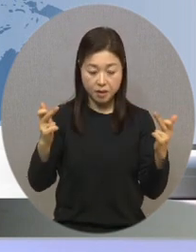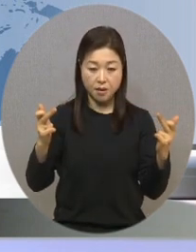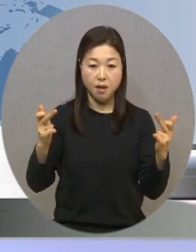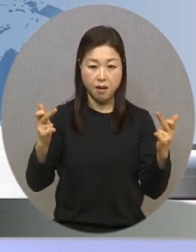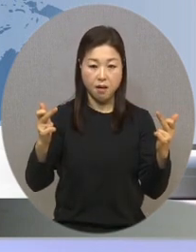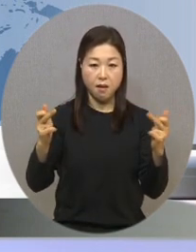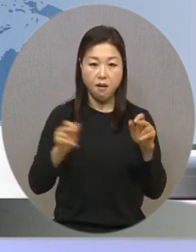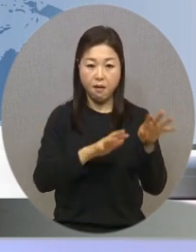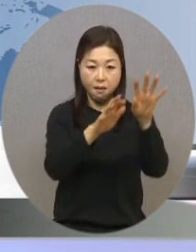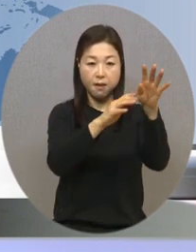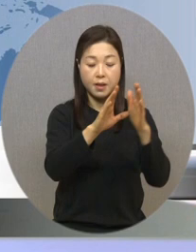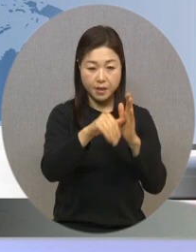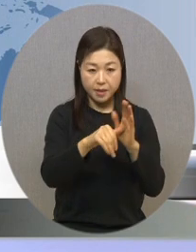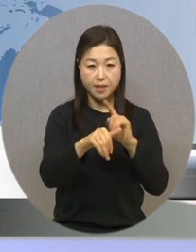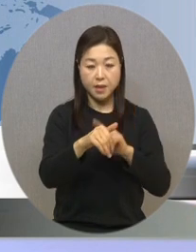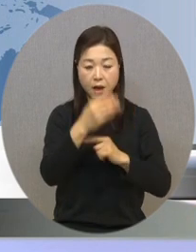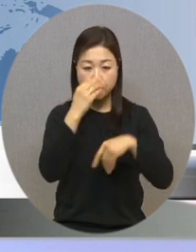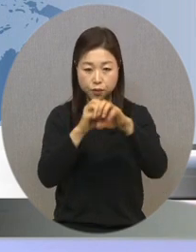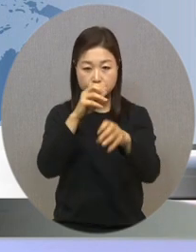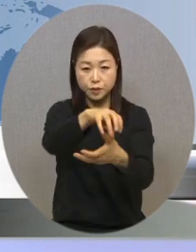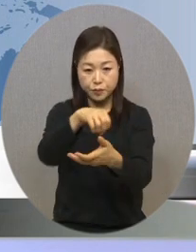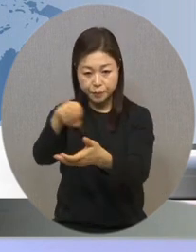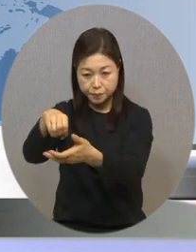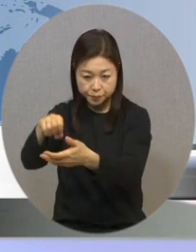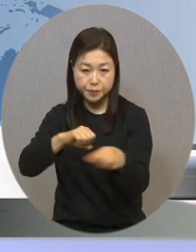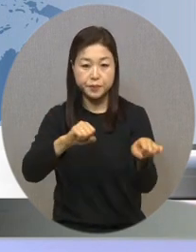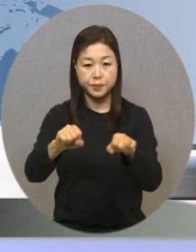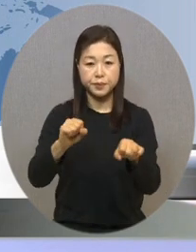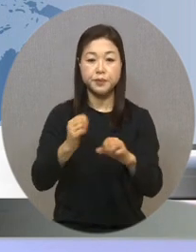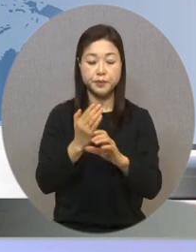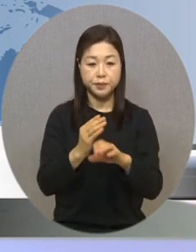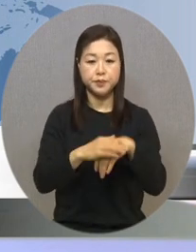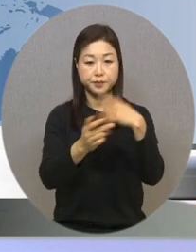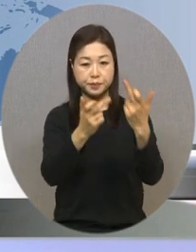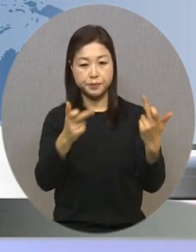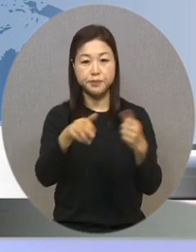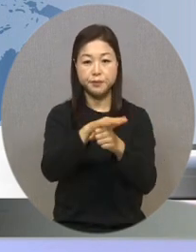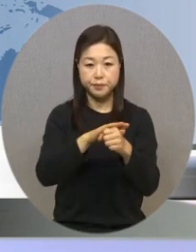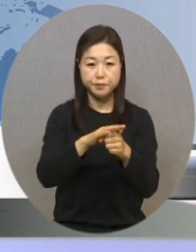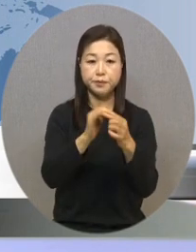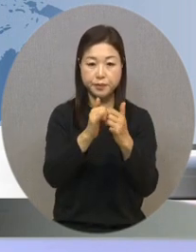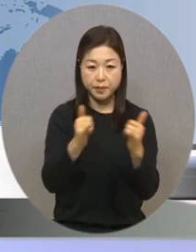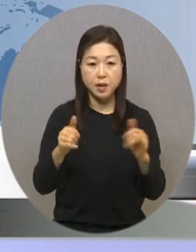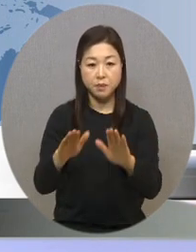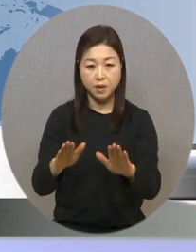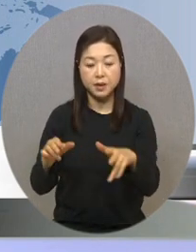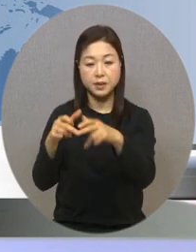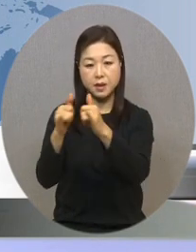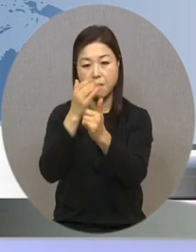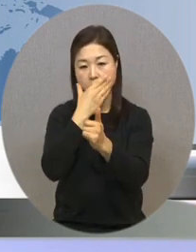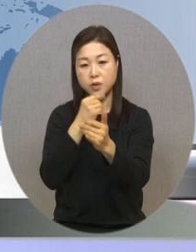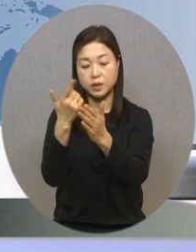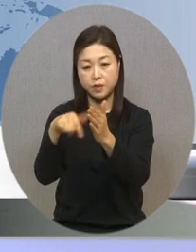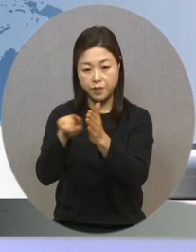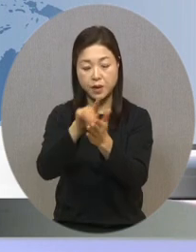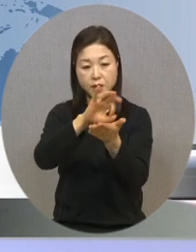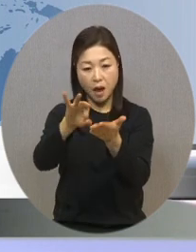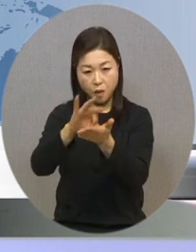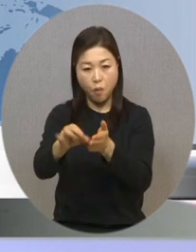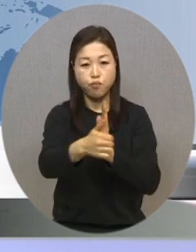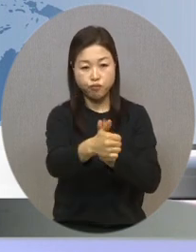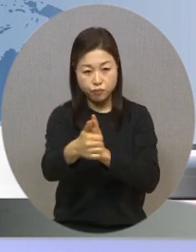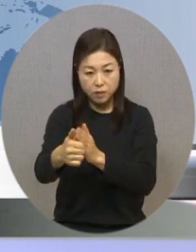때마다 쓰레기 줍기 활동을 하고 있는데요. 자연을 사랑하는 이들이 이번에는 장애인 복지를 위해